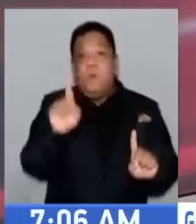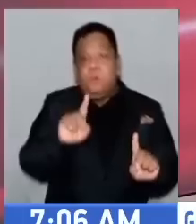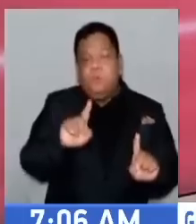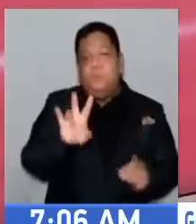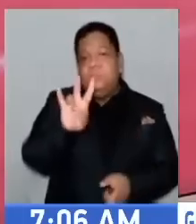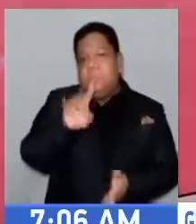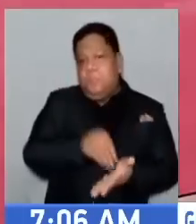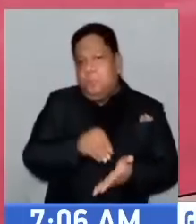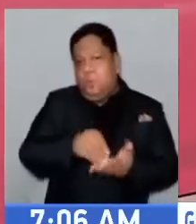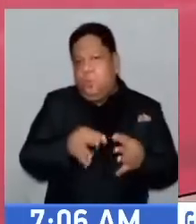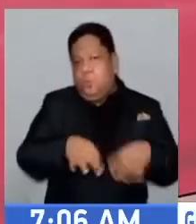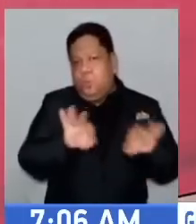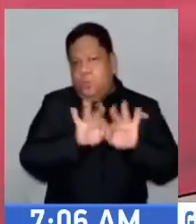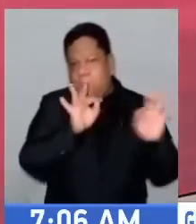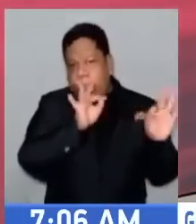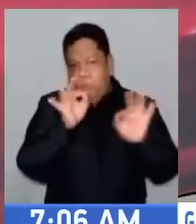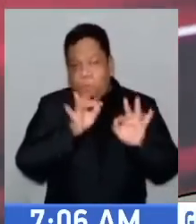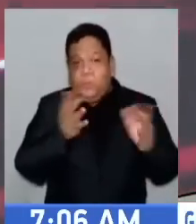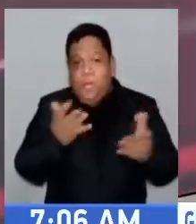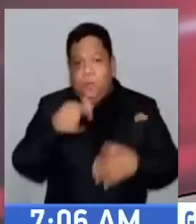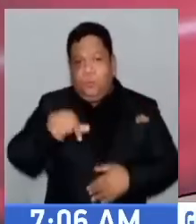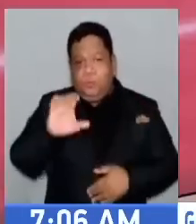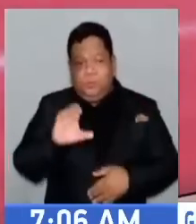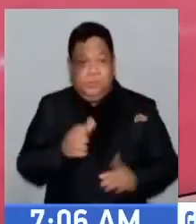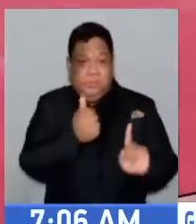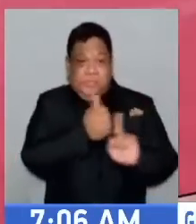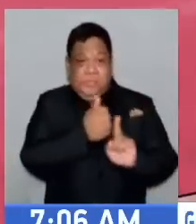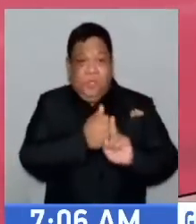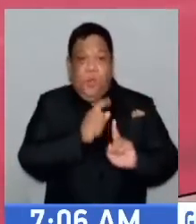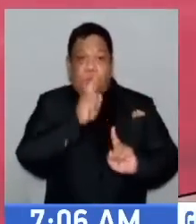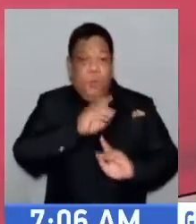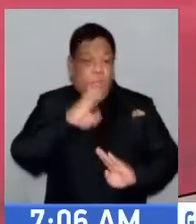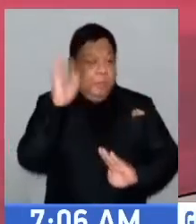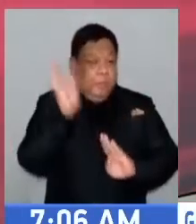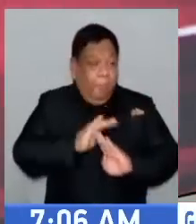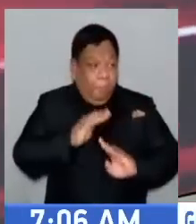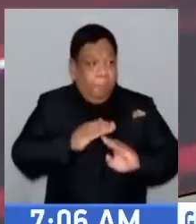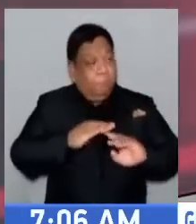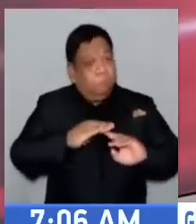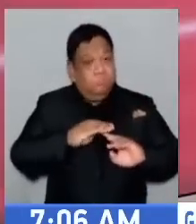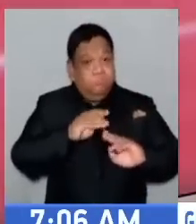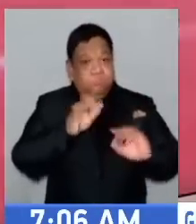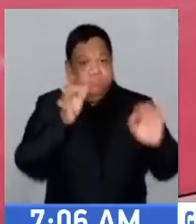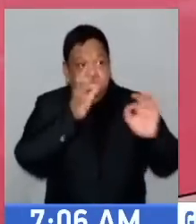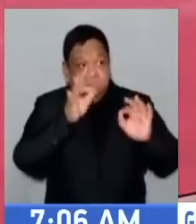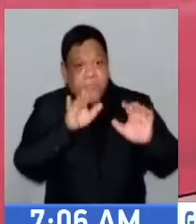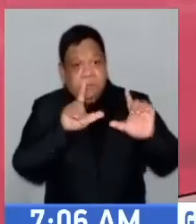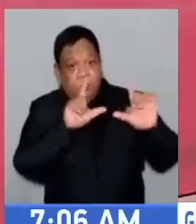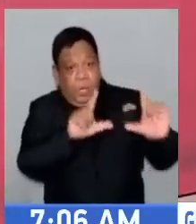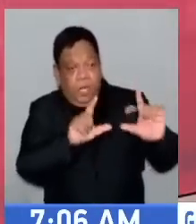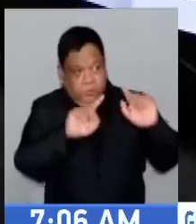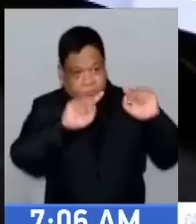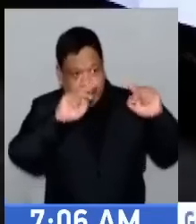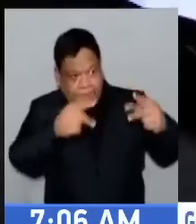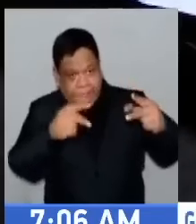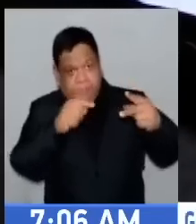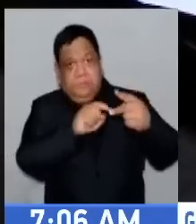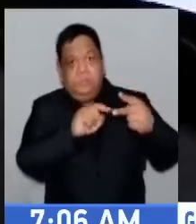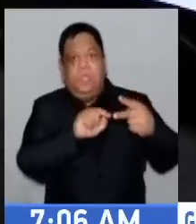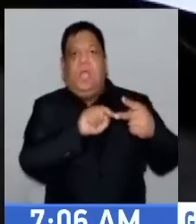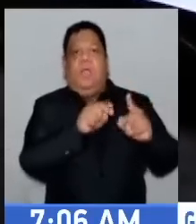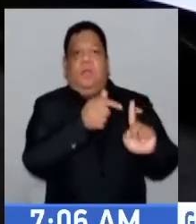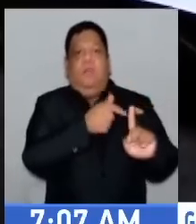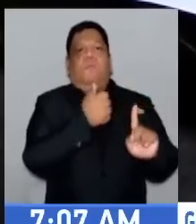suspect, ikalawa sa mga wanted drug personality ng QCPD, nagbabalik si James Agustin.